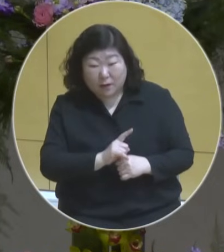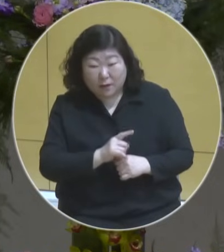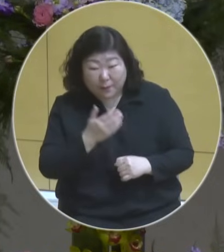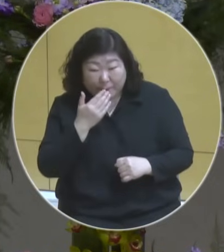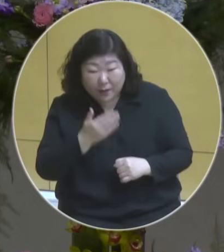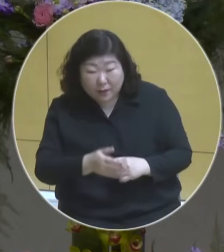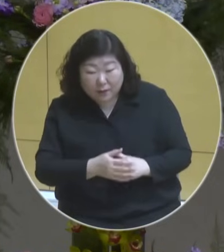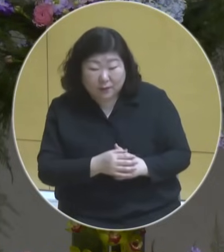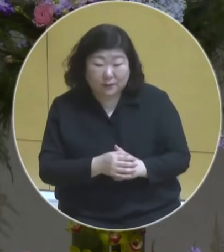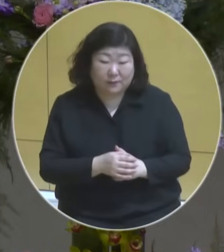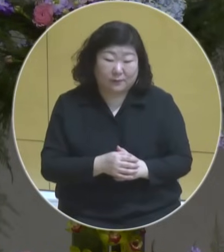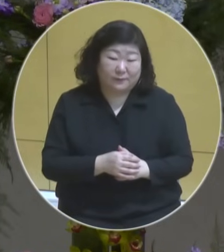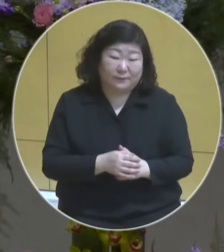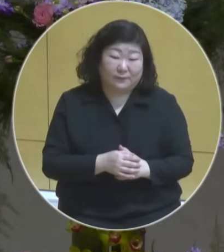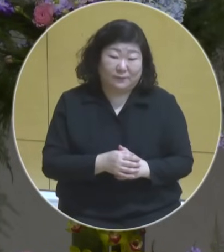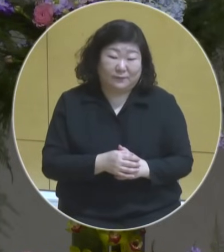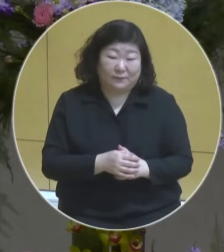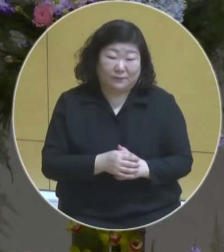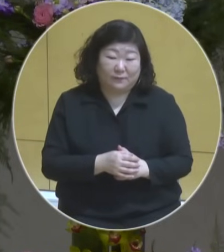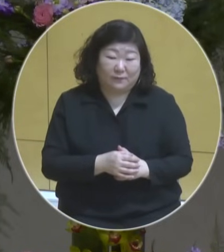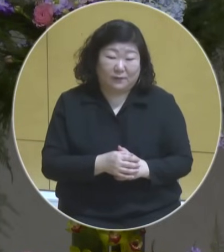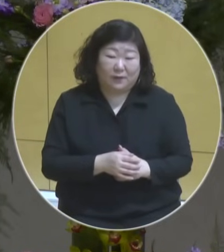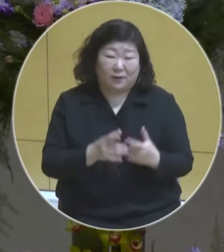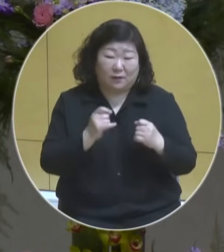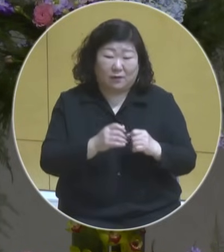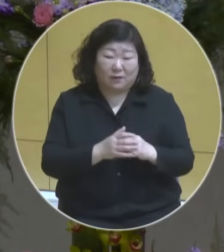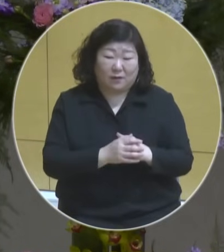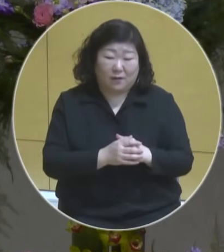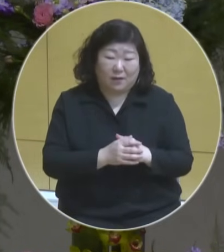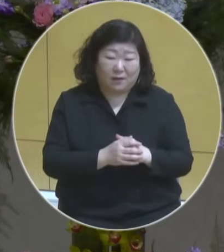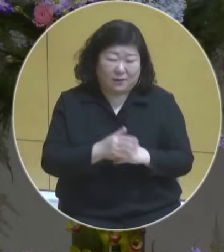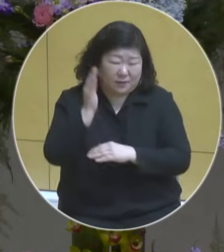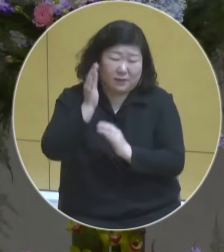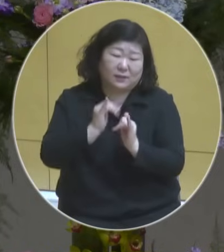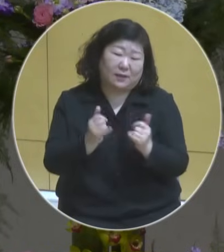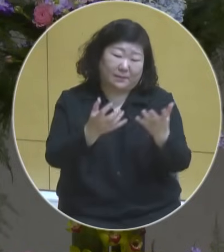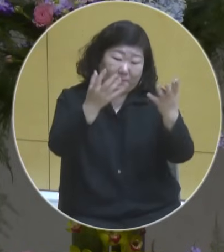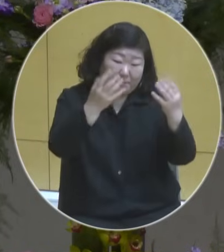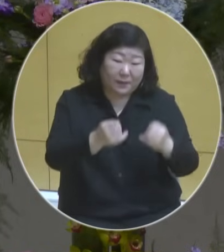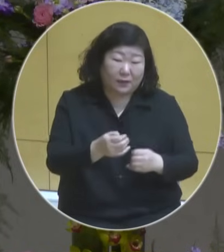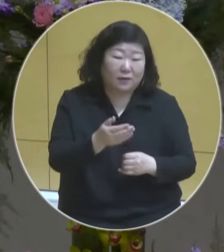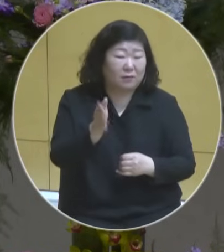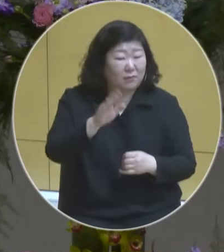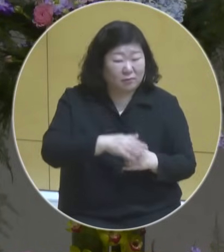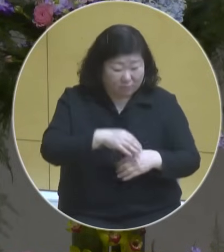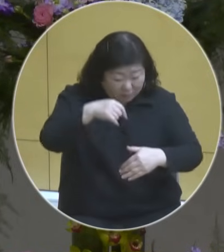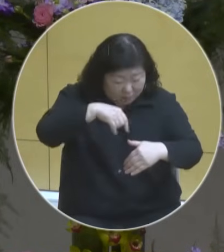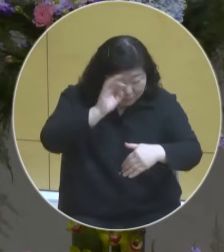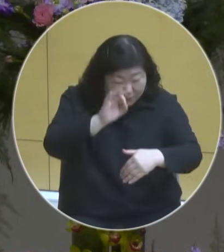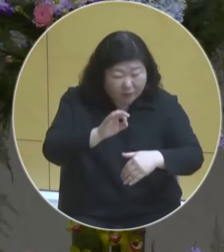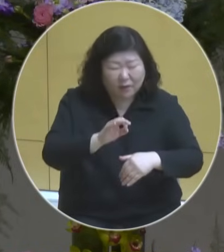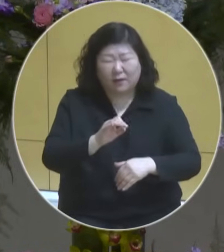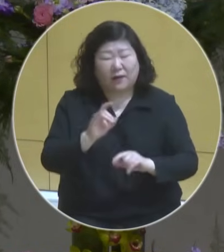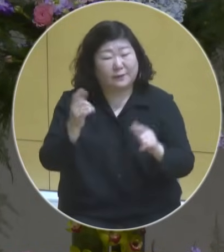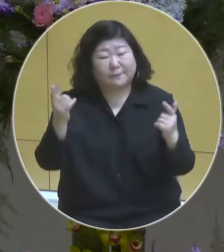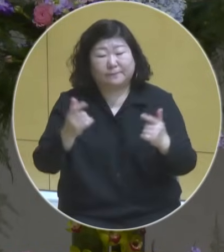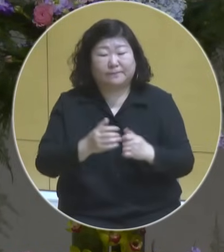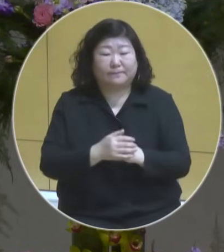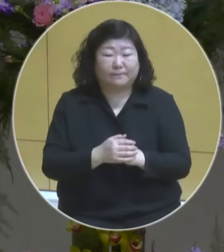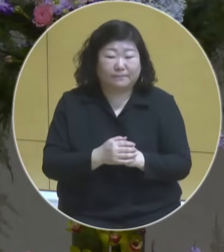과연 있을까요 그렇게 주장하는 사람들 많지만 사실은 아니죠 현실은 아니죠